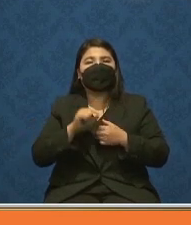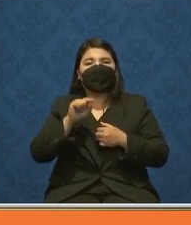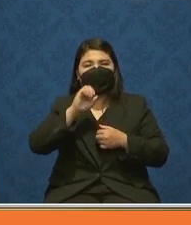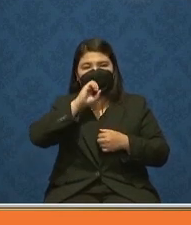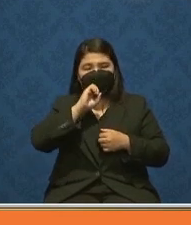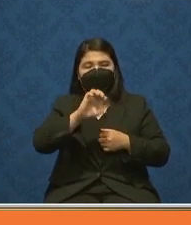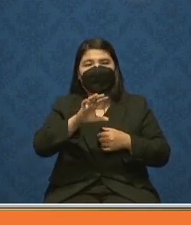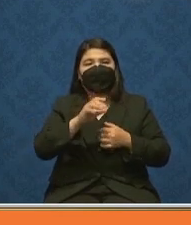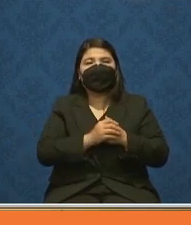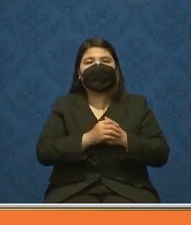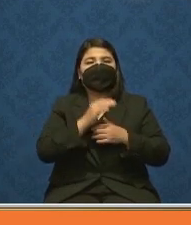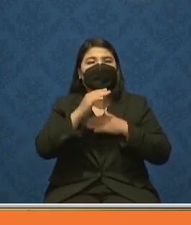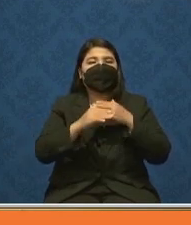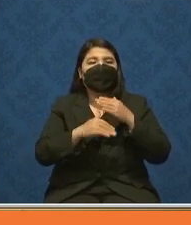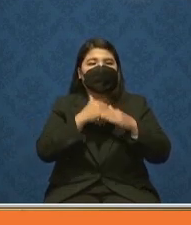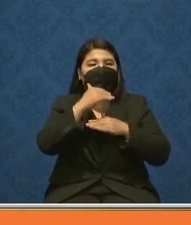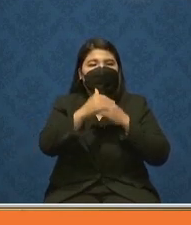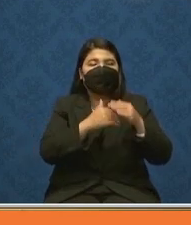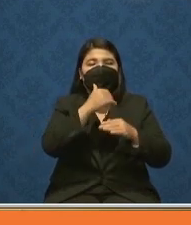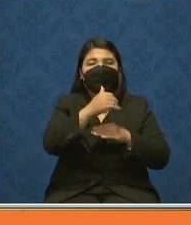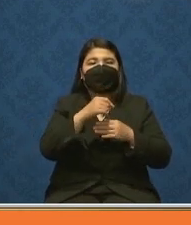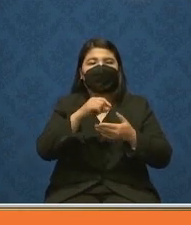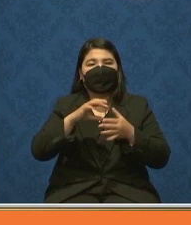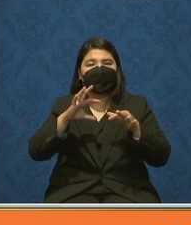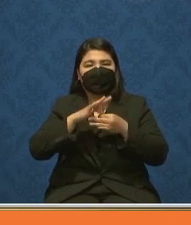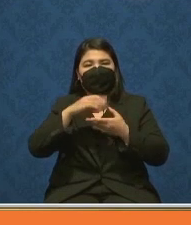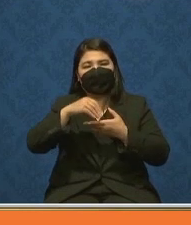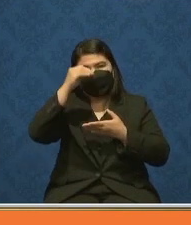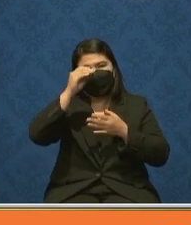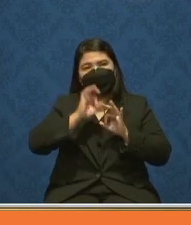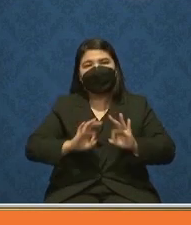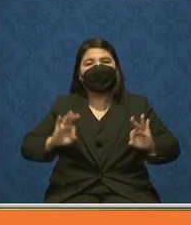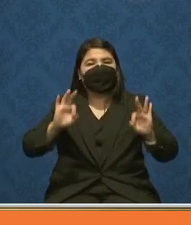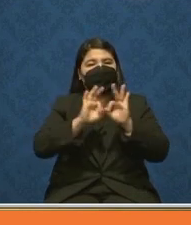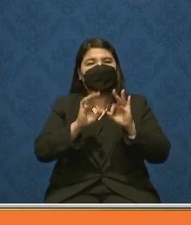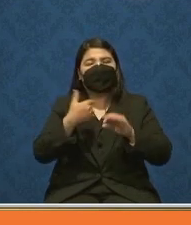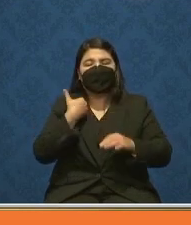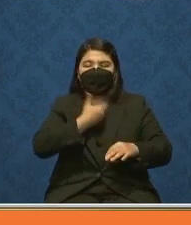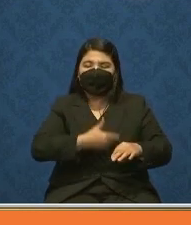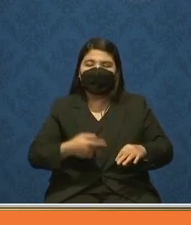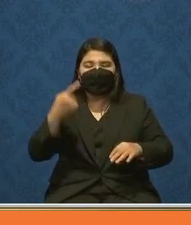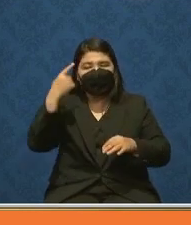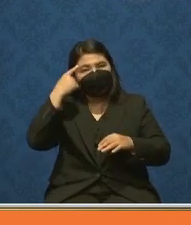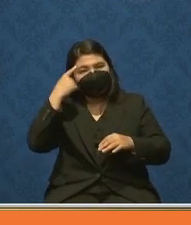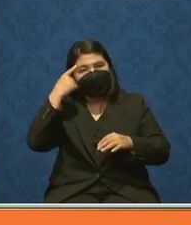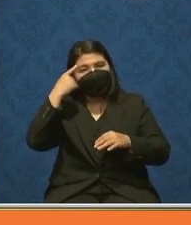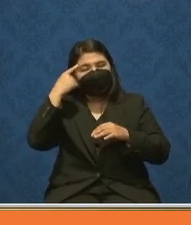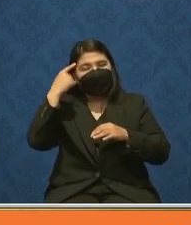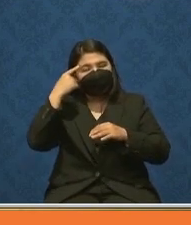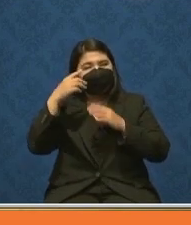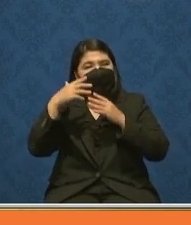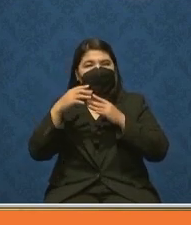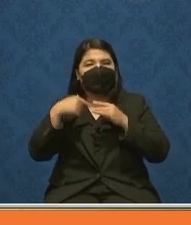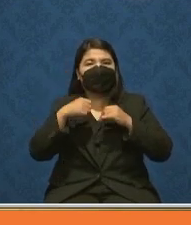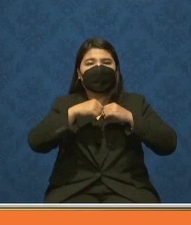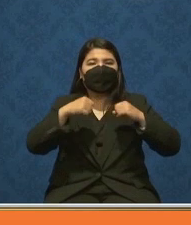ครับก็ยืนยันครับว่าการฟื้นฟูการศึกษาเนี่ยเป็นสิ่งที่จำเป็นเร่งด่วนที่สุดไม่ว่าจะฟื้นฟูสุขภาพจิตขยาย